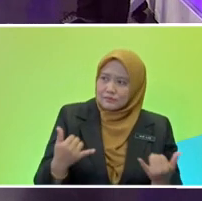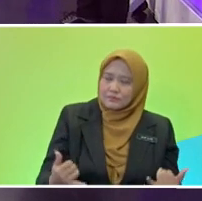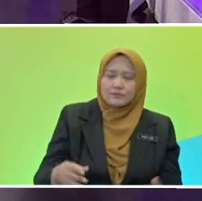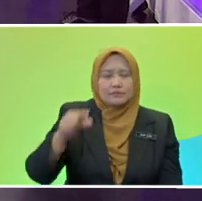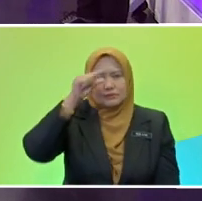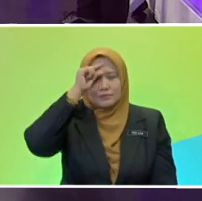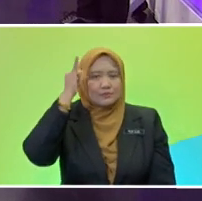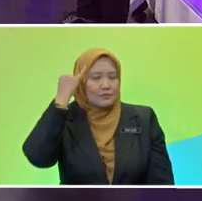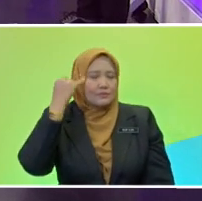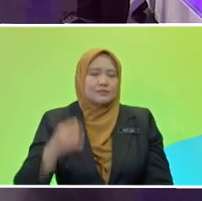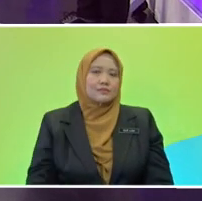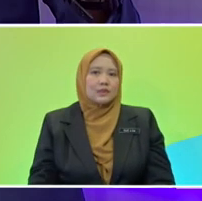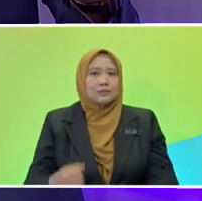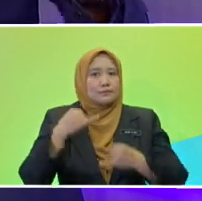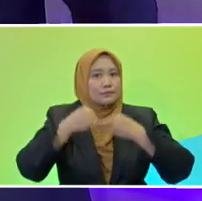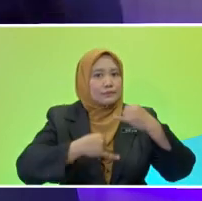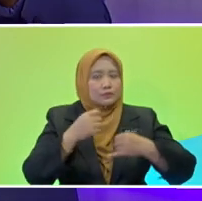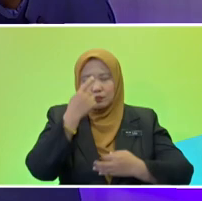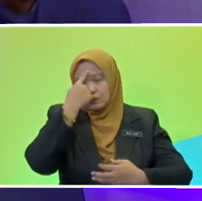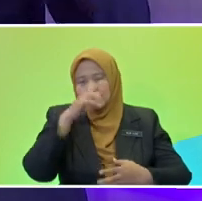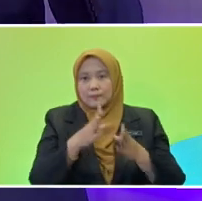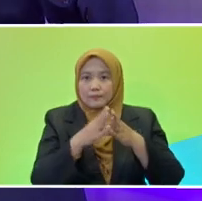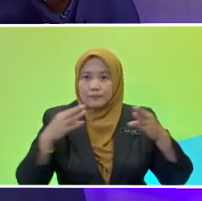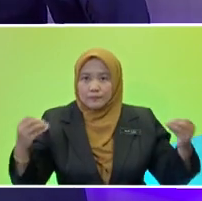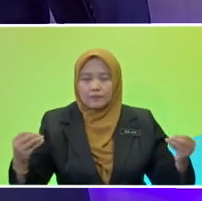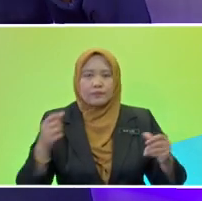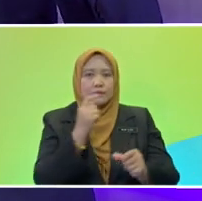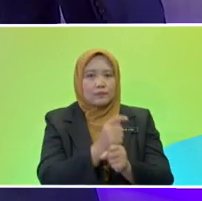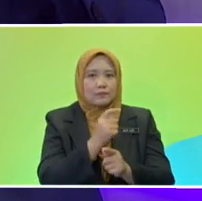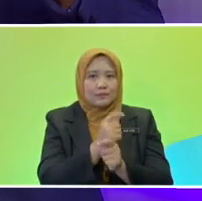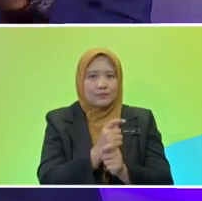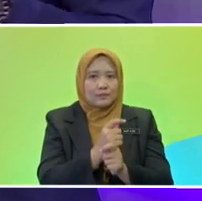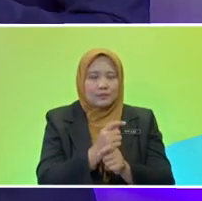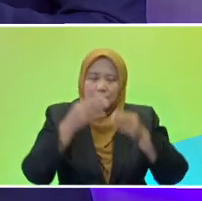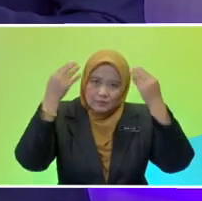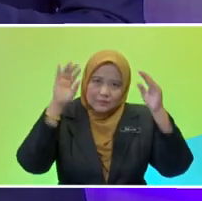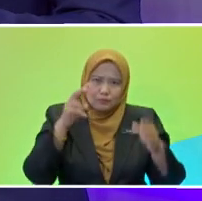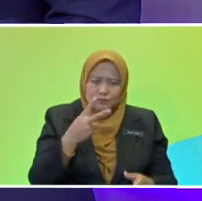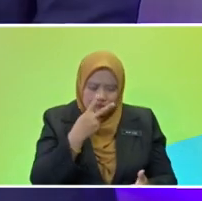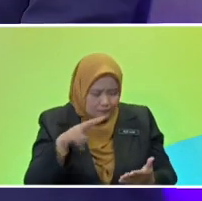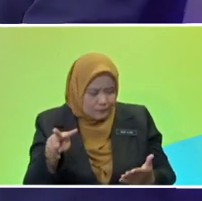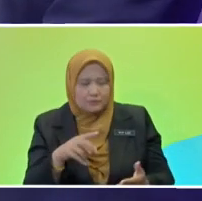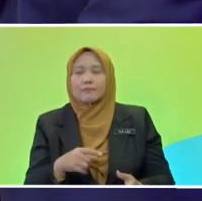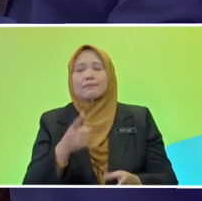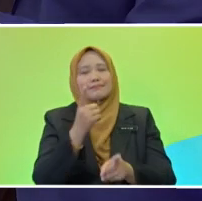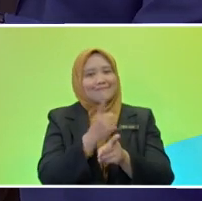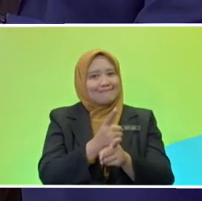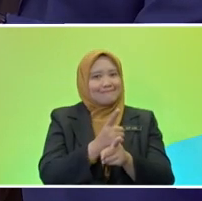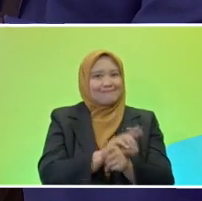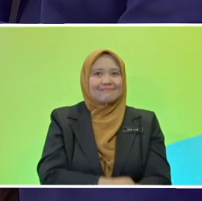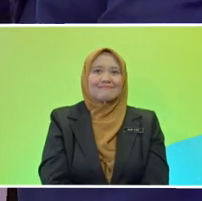untuk menyelesaikan tugasnya tugasnya adalah untuk simak betul ke kalau betul Kita akan berikan